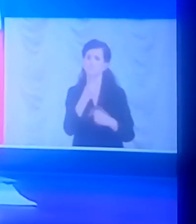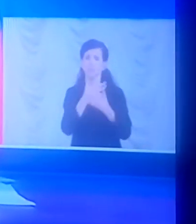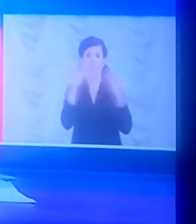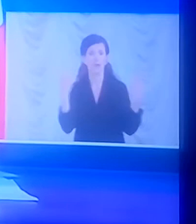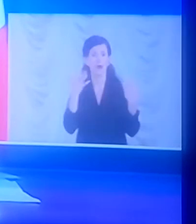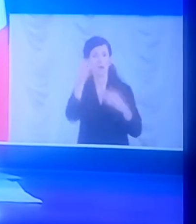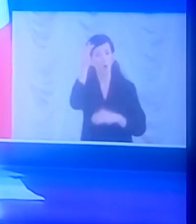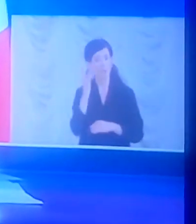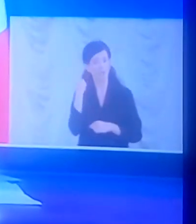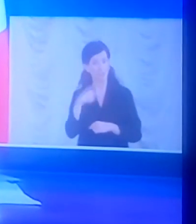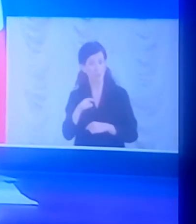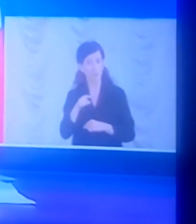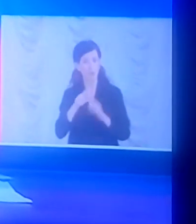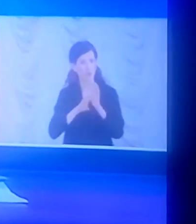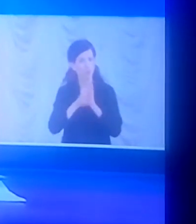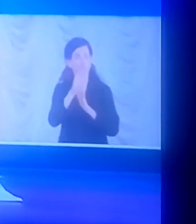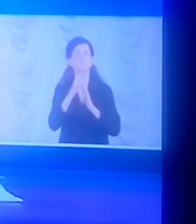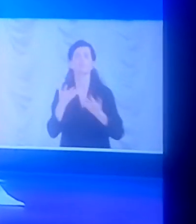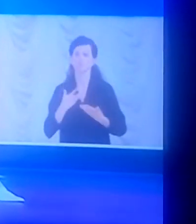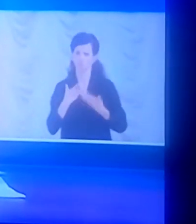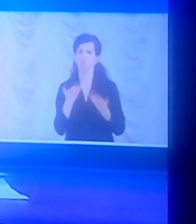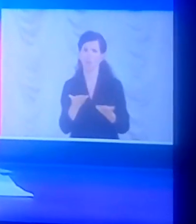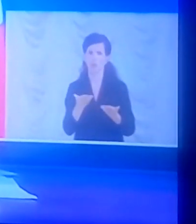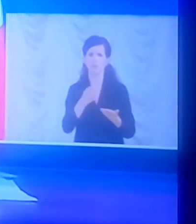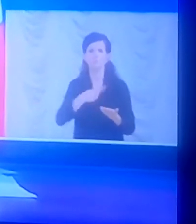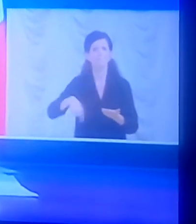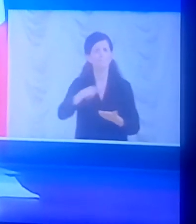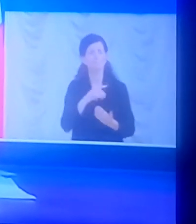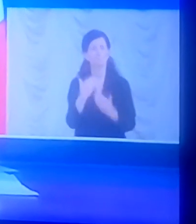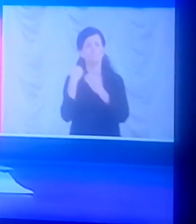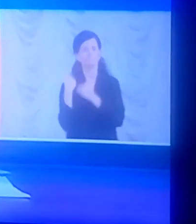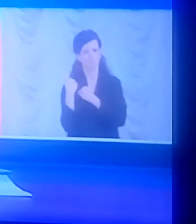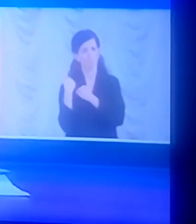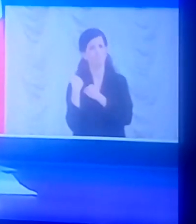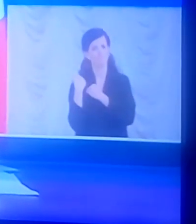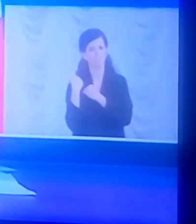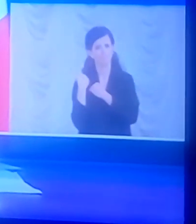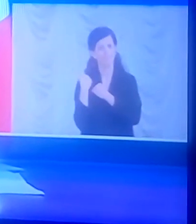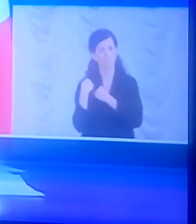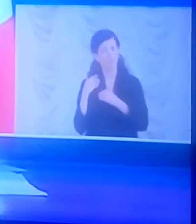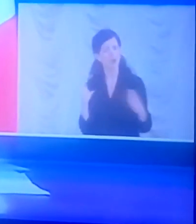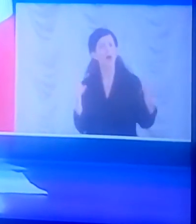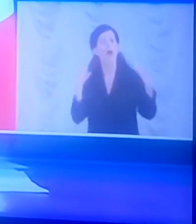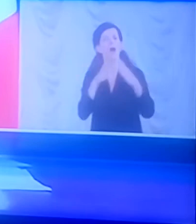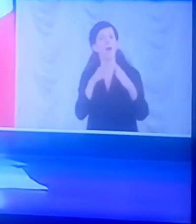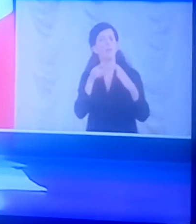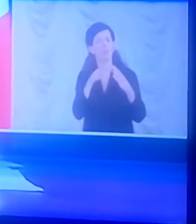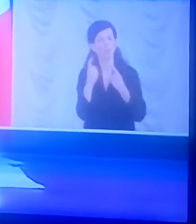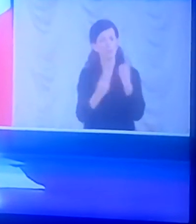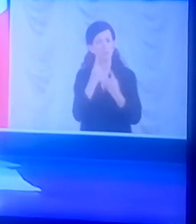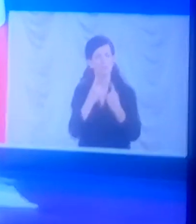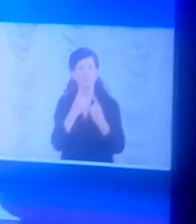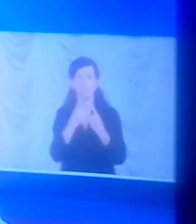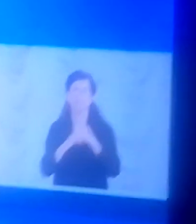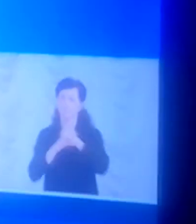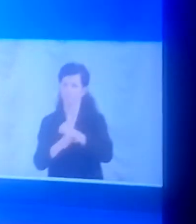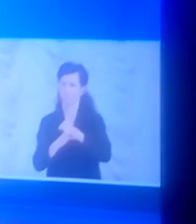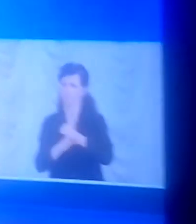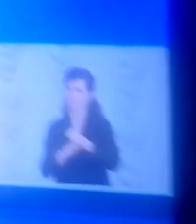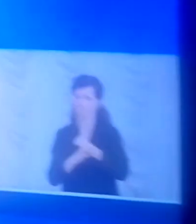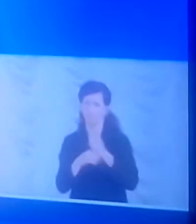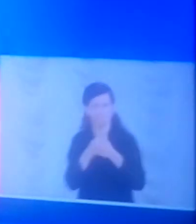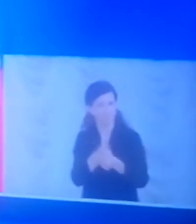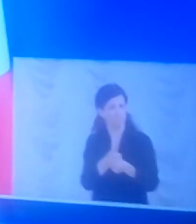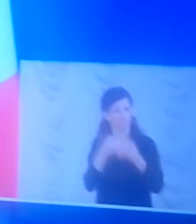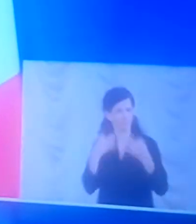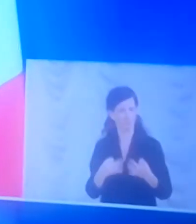c'è e dobbiamo assumercelo, dobbiamo affrontarlo però con metodo e con rigore. Nella fase